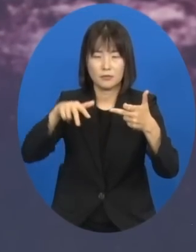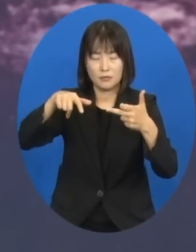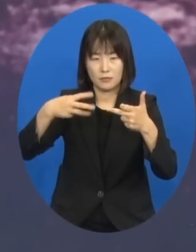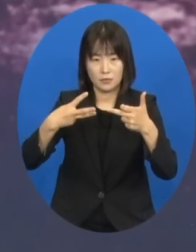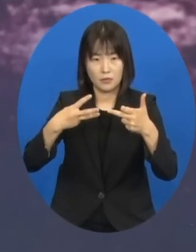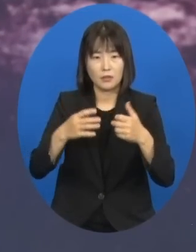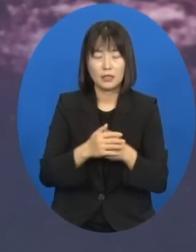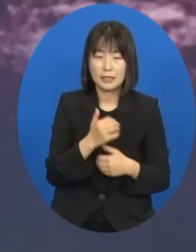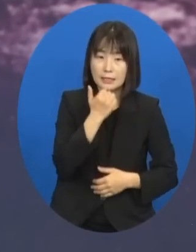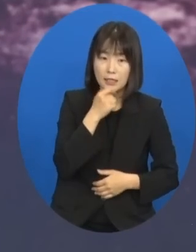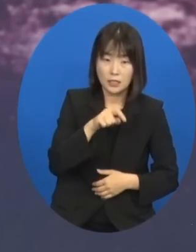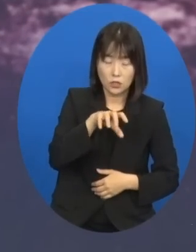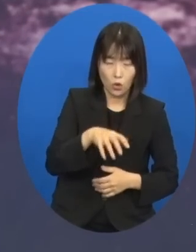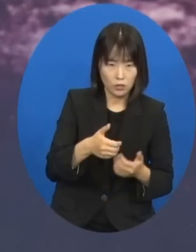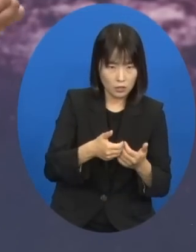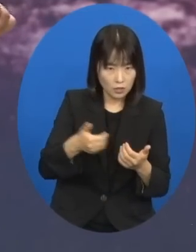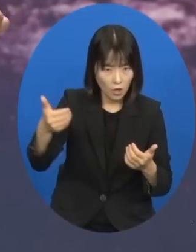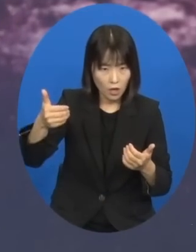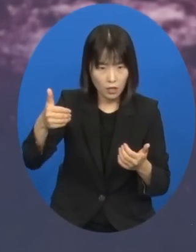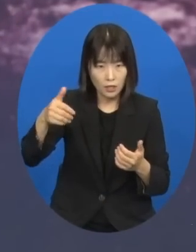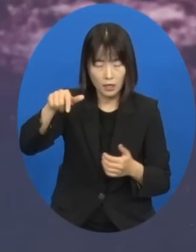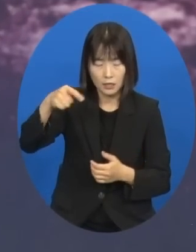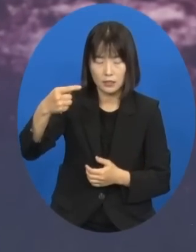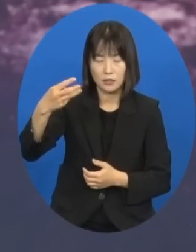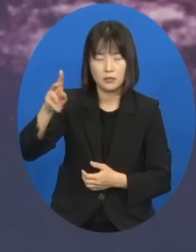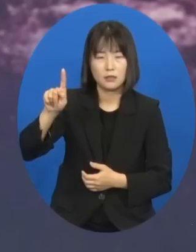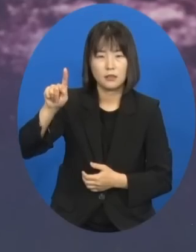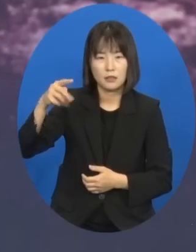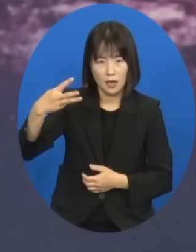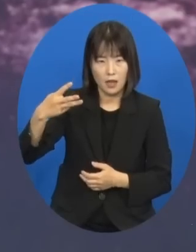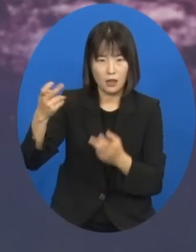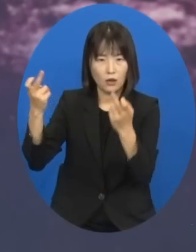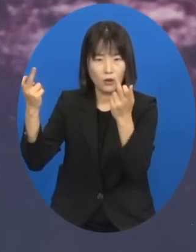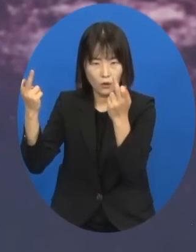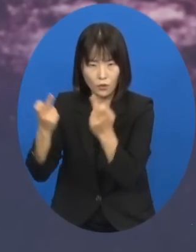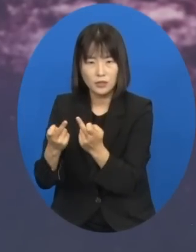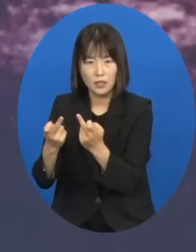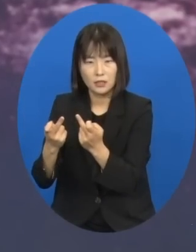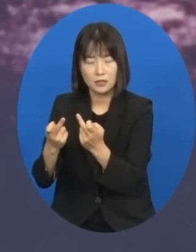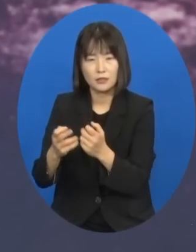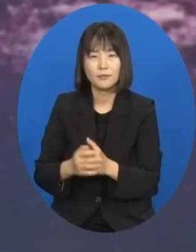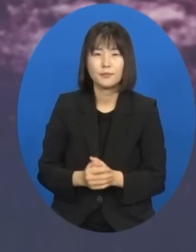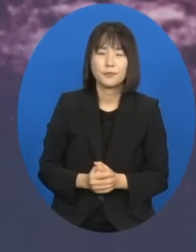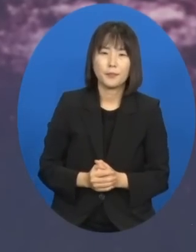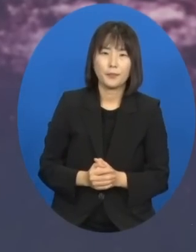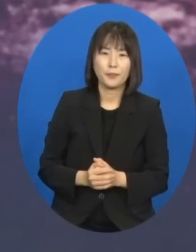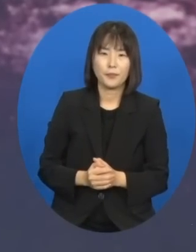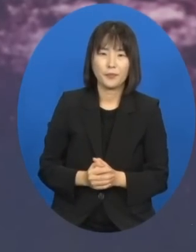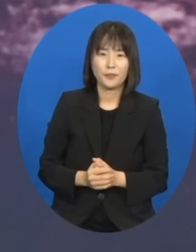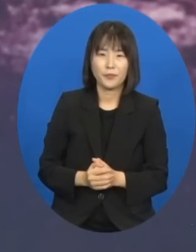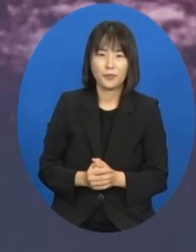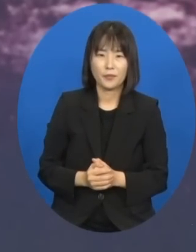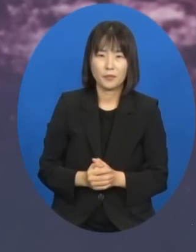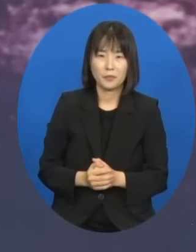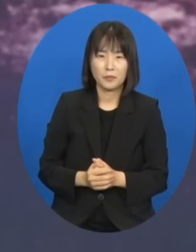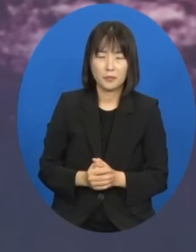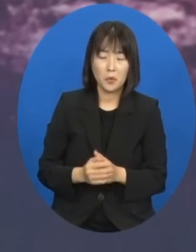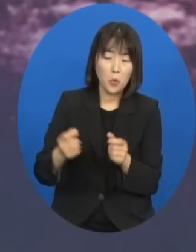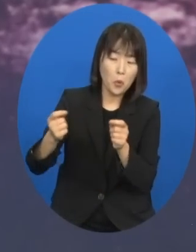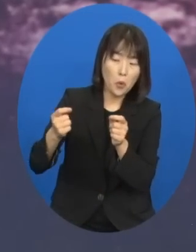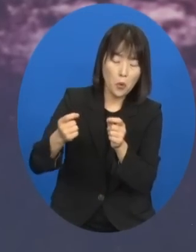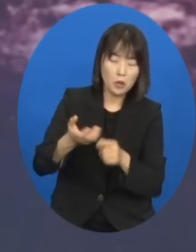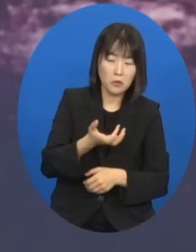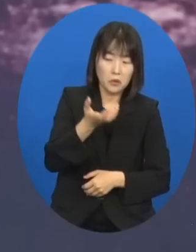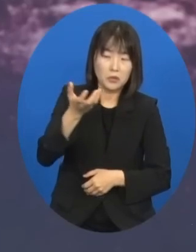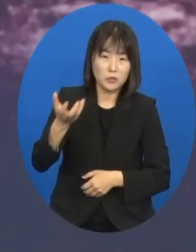이삭이 그곳을 떠나 그랄 골짜기예요. 그러니까 그랄을 떠나라고 해서 떠나긴 떠났는데 그랄 그 옆에 골짜기로 이동을 하는 거예요.